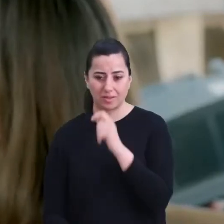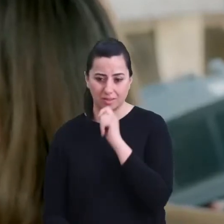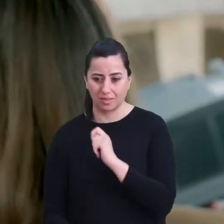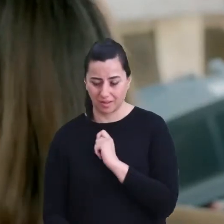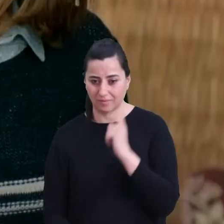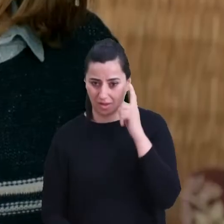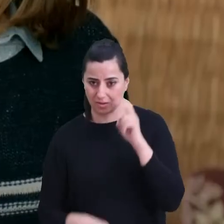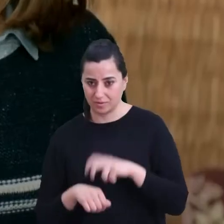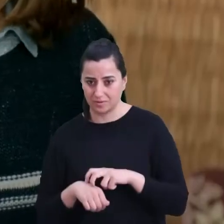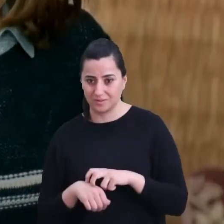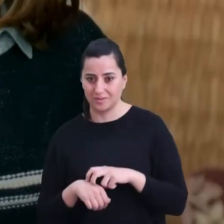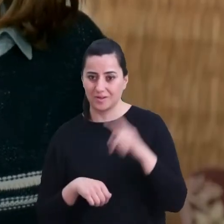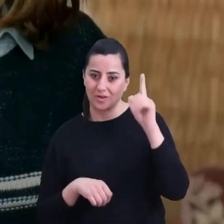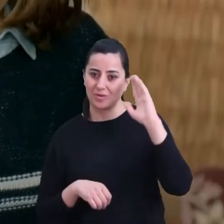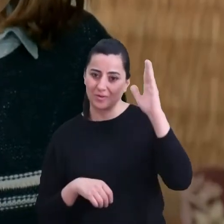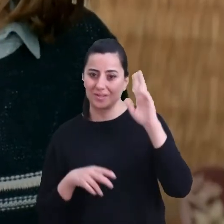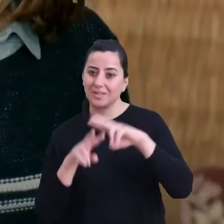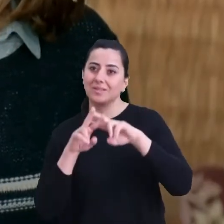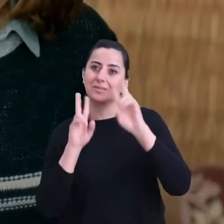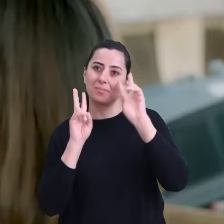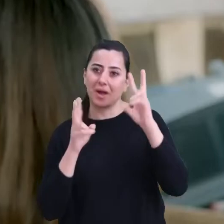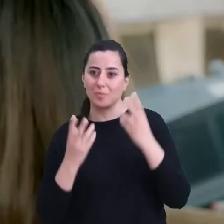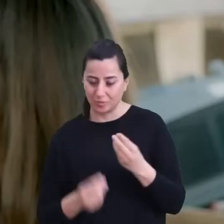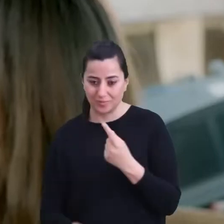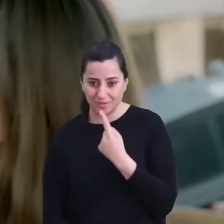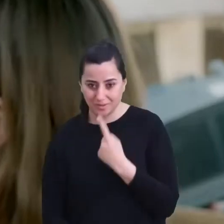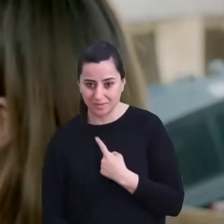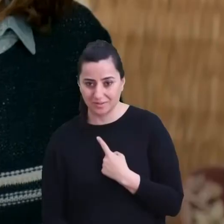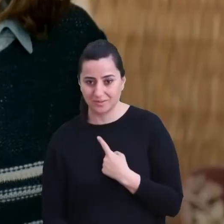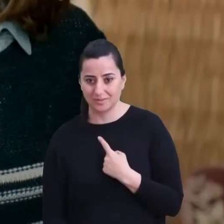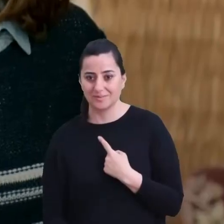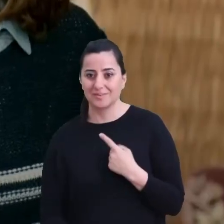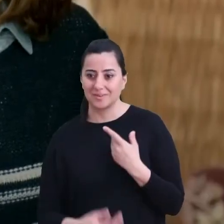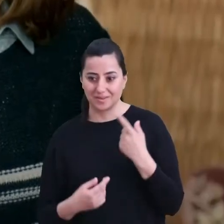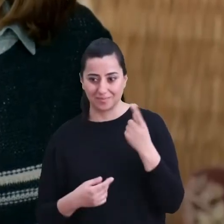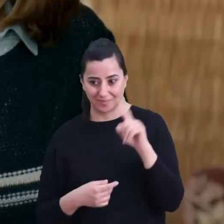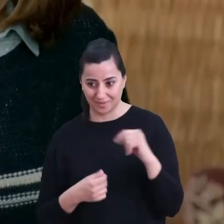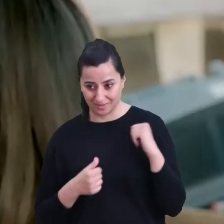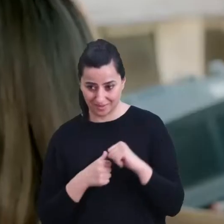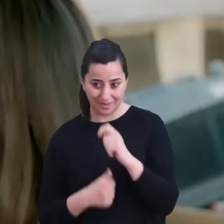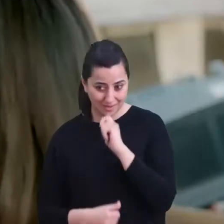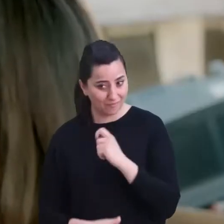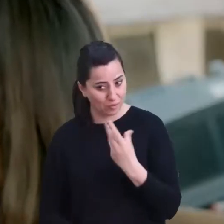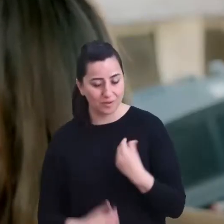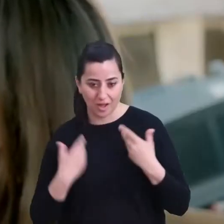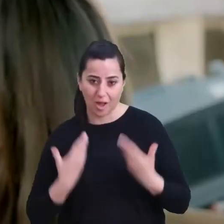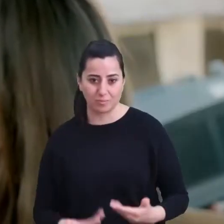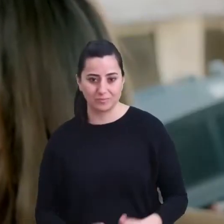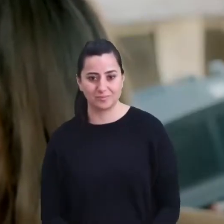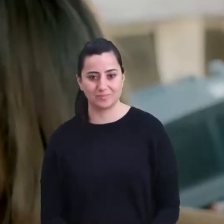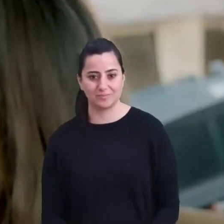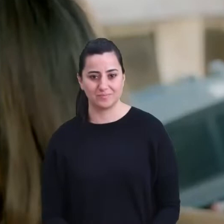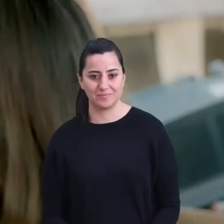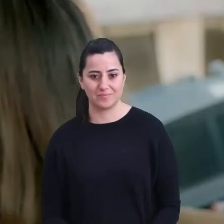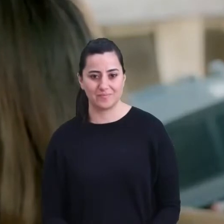teklifte bulunmuştun ya, ova damına gidip yıldızları seyredelim demiştin. Teklifin hala geçerli mi?